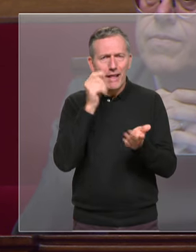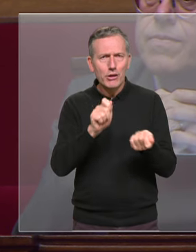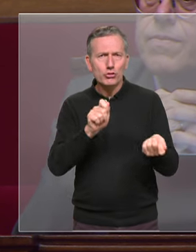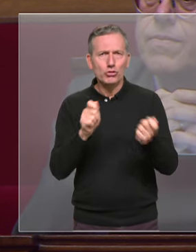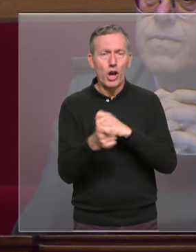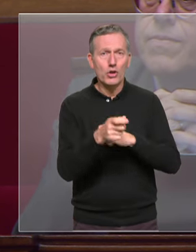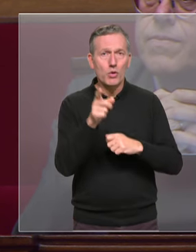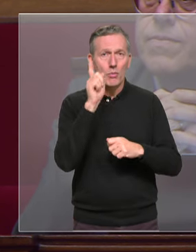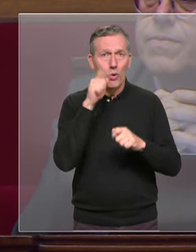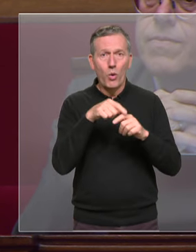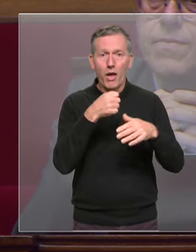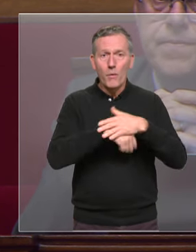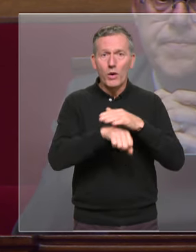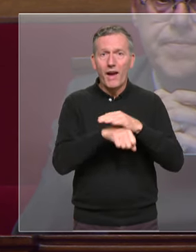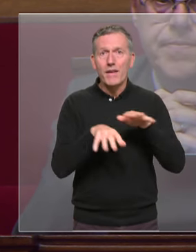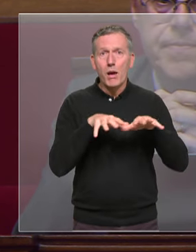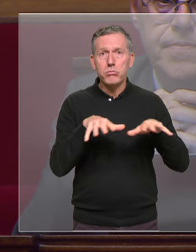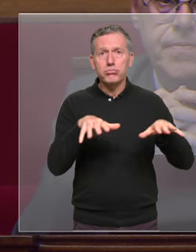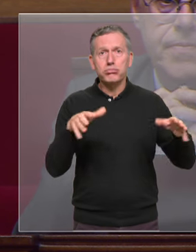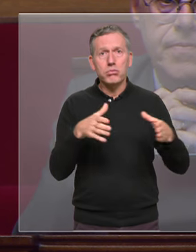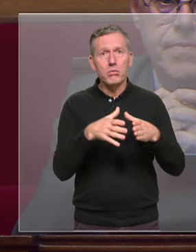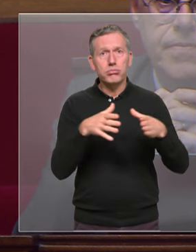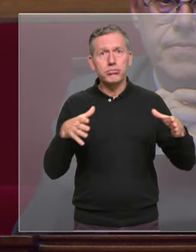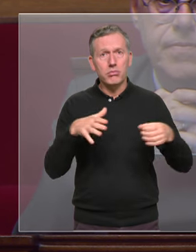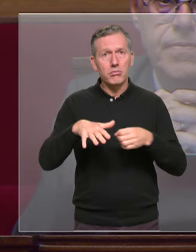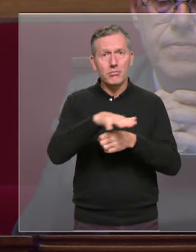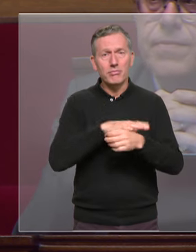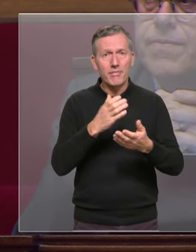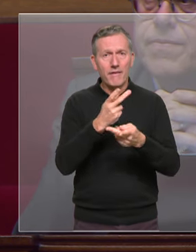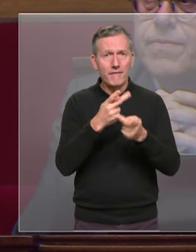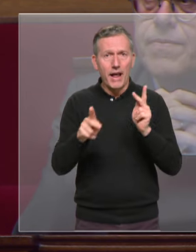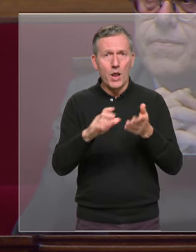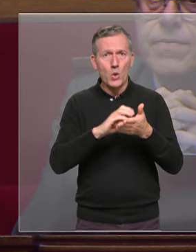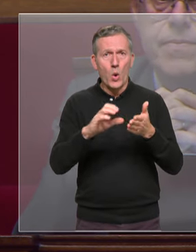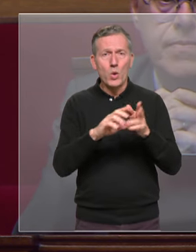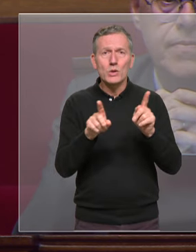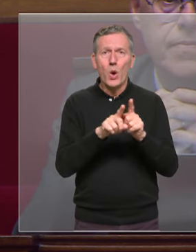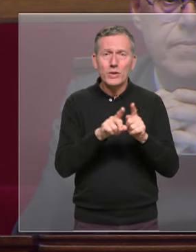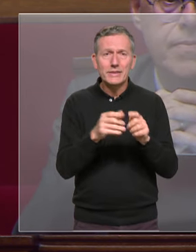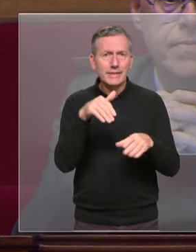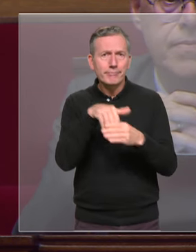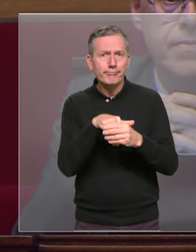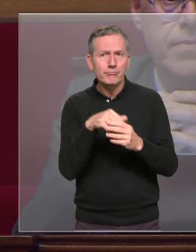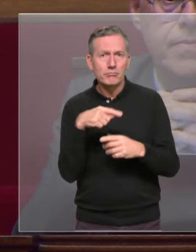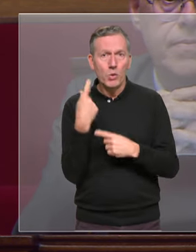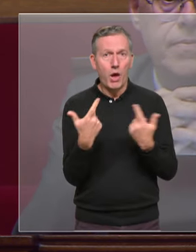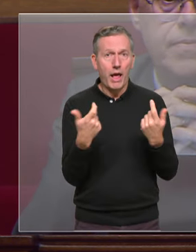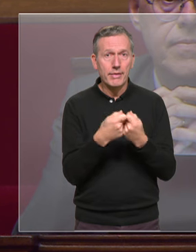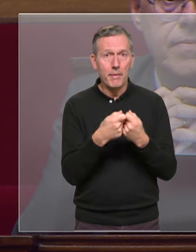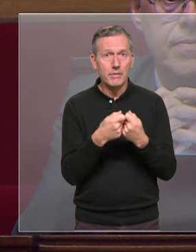la dynamique démographique de la métropole, répondant ainsi à l'attente légitime de la